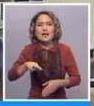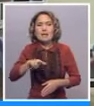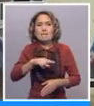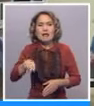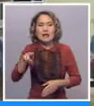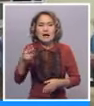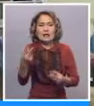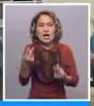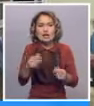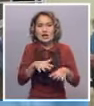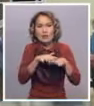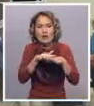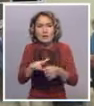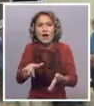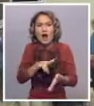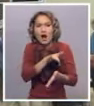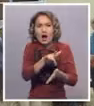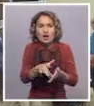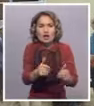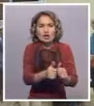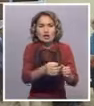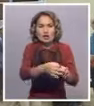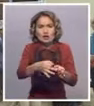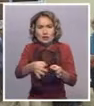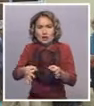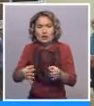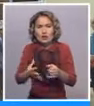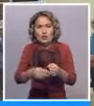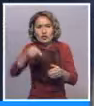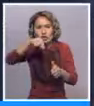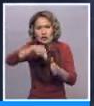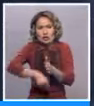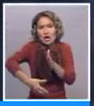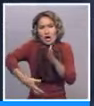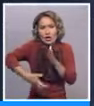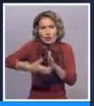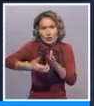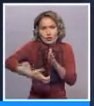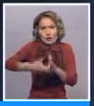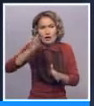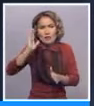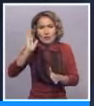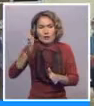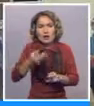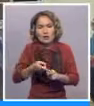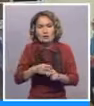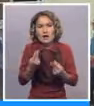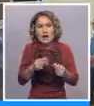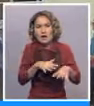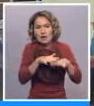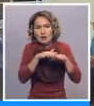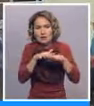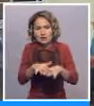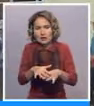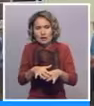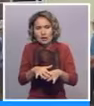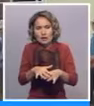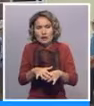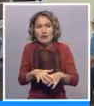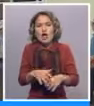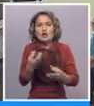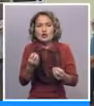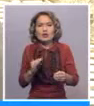қалалардың жанындағы көптеген учаскелерде қазір Қазгеология компаниясы жұмыс жасап жатыр. Сосын мынау инвесторлардың арқасында осы жылы тағы да 1 миллиард